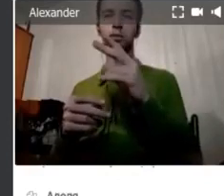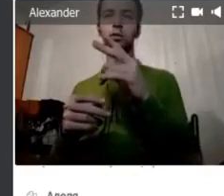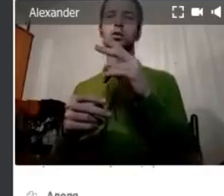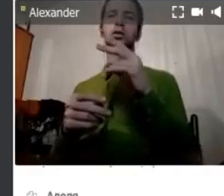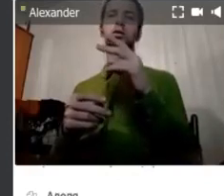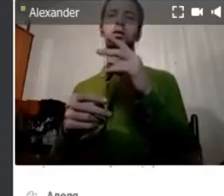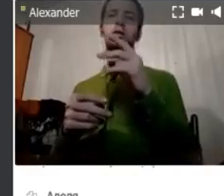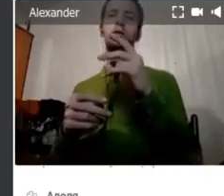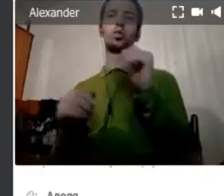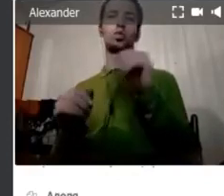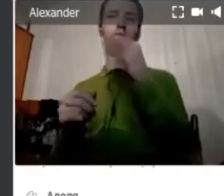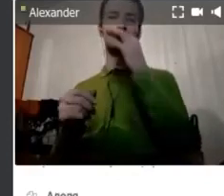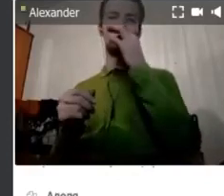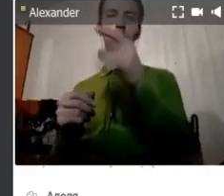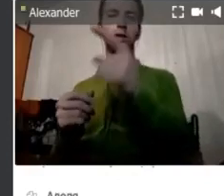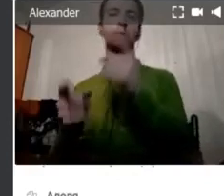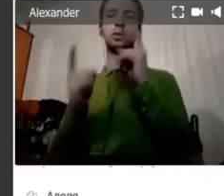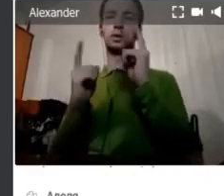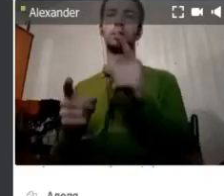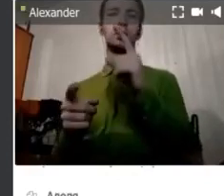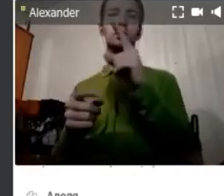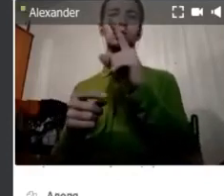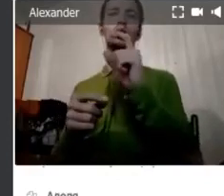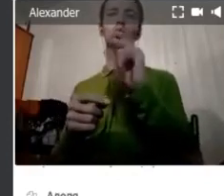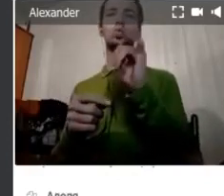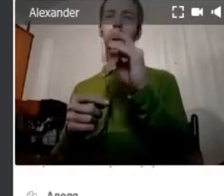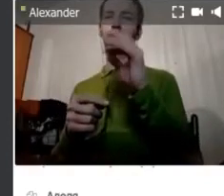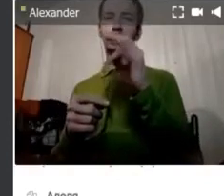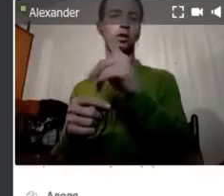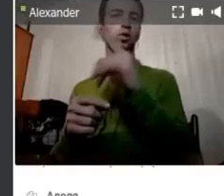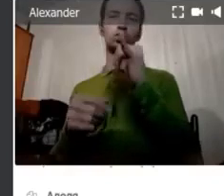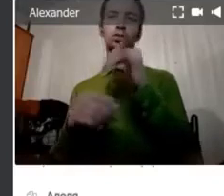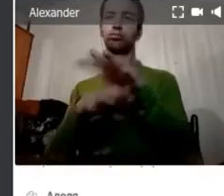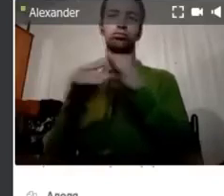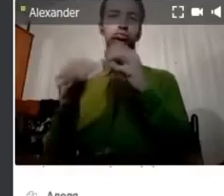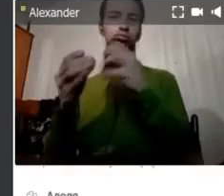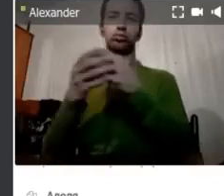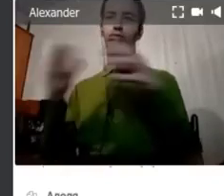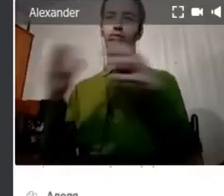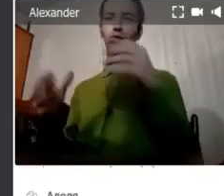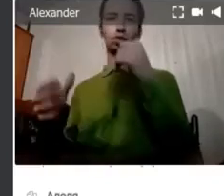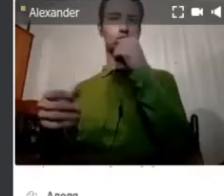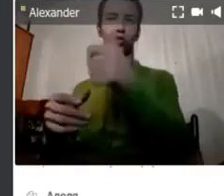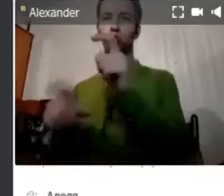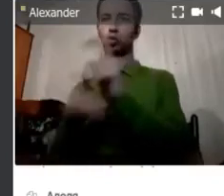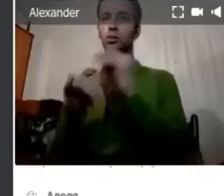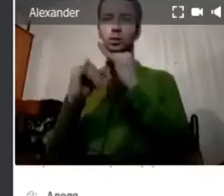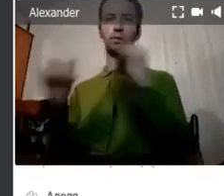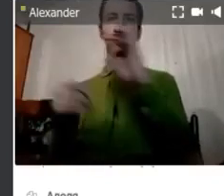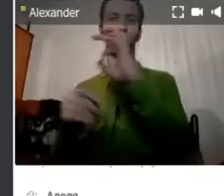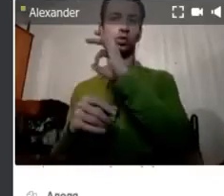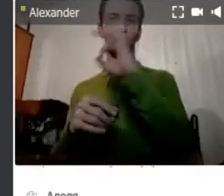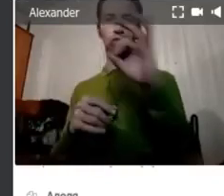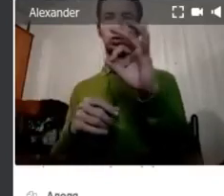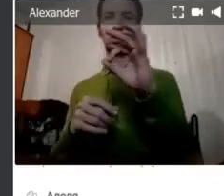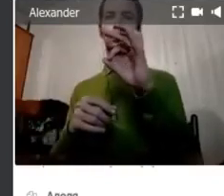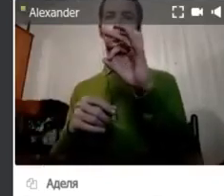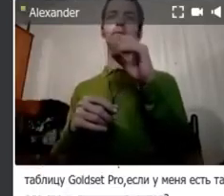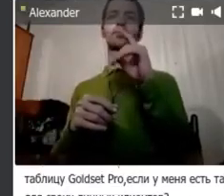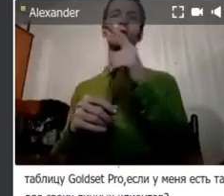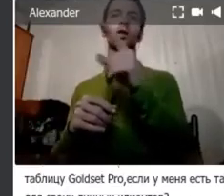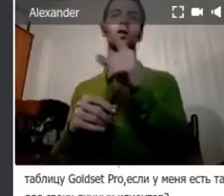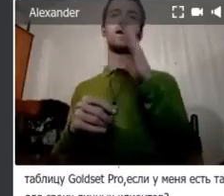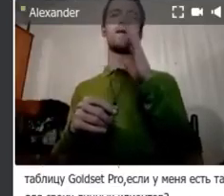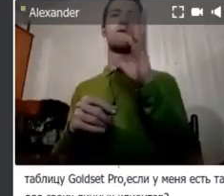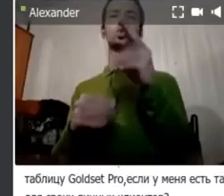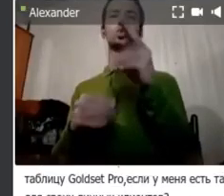у них, ну, скажем, такая, не знаю, наверное, традиционная какая-то тяга к золоту, они это понимают интуитивно, ценность